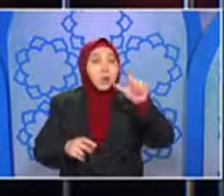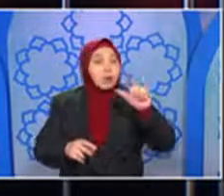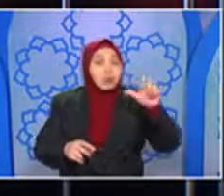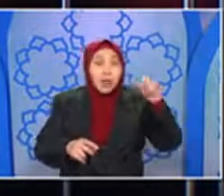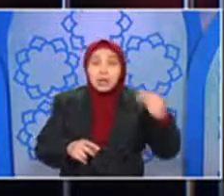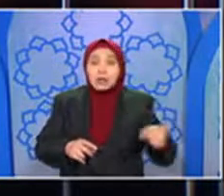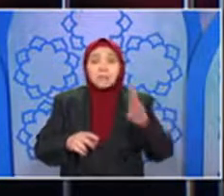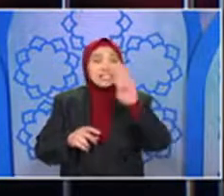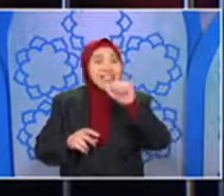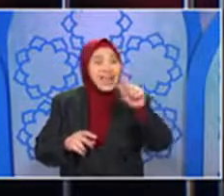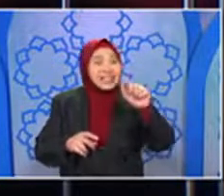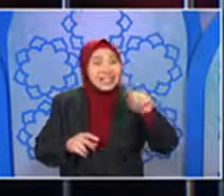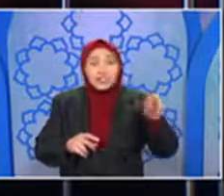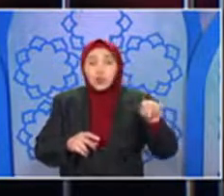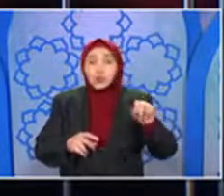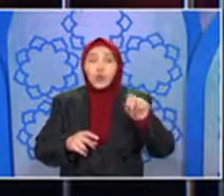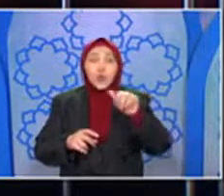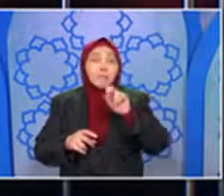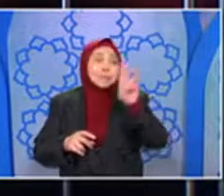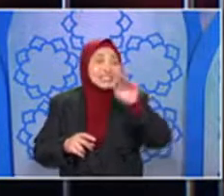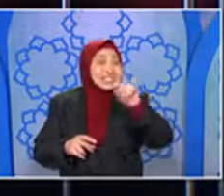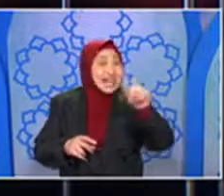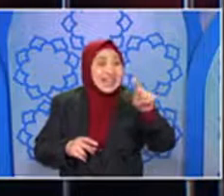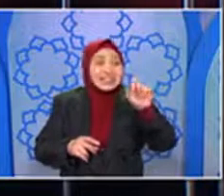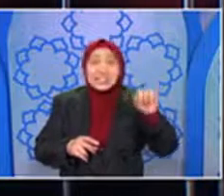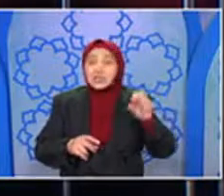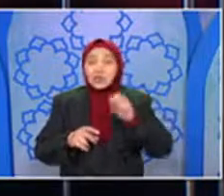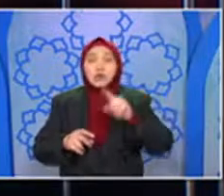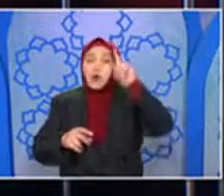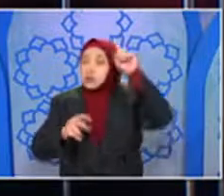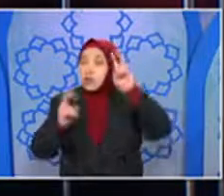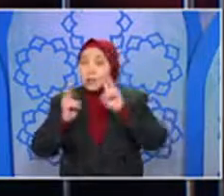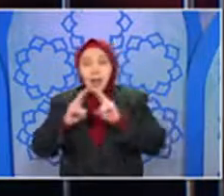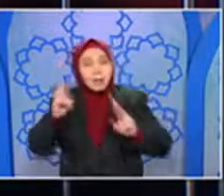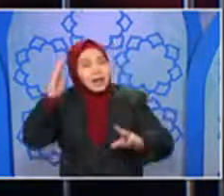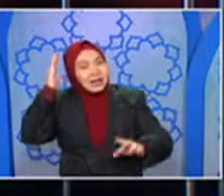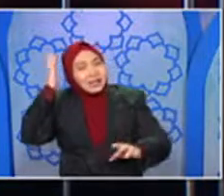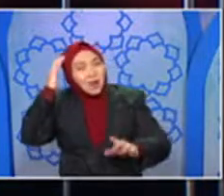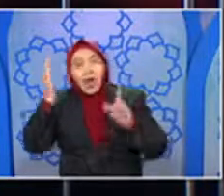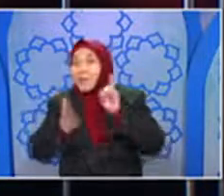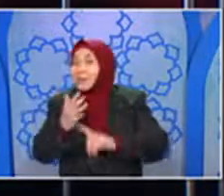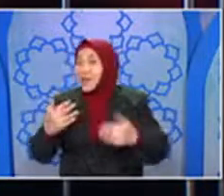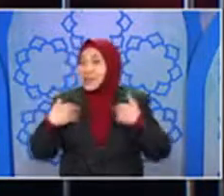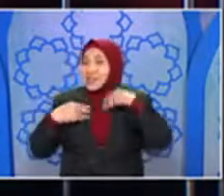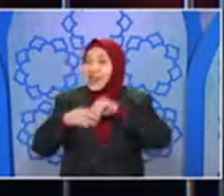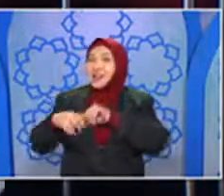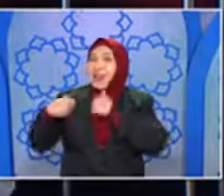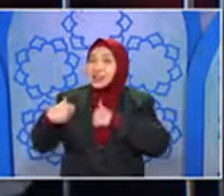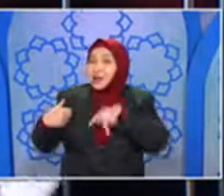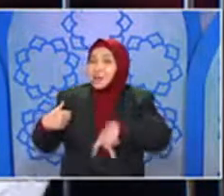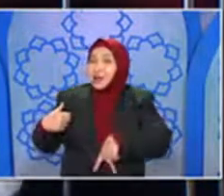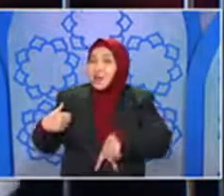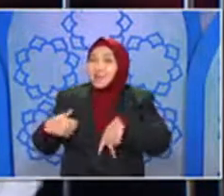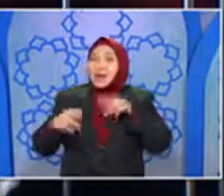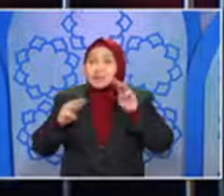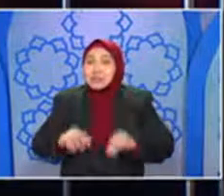bizati sudur. Wallahu alimun bizati sudur. Allah Maha mengetahui apa yang ada dalam hati perut manusia, hati